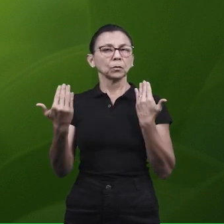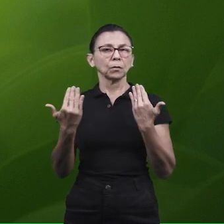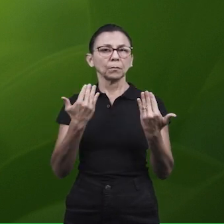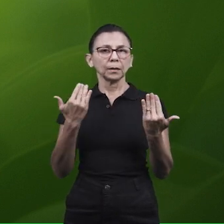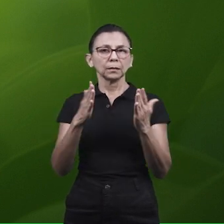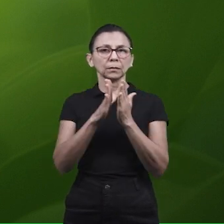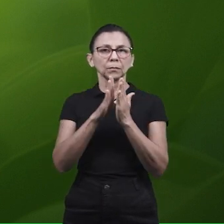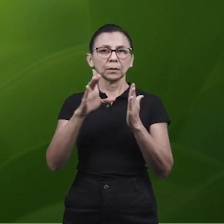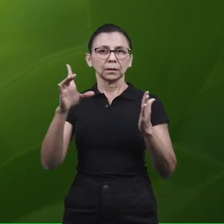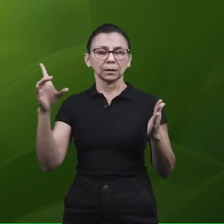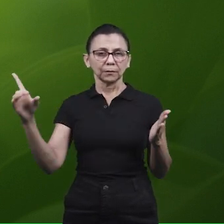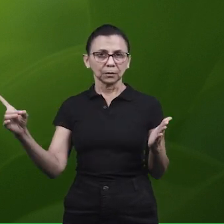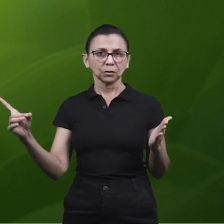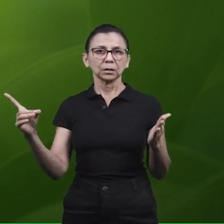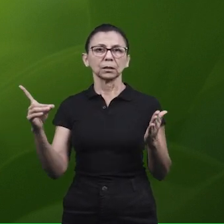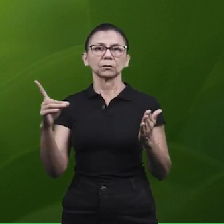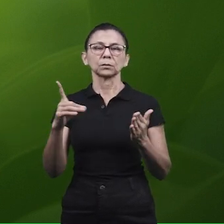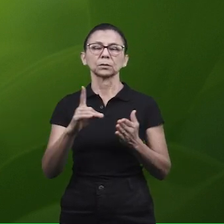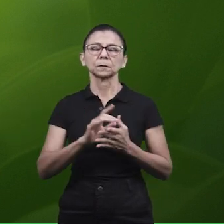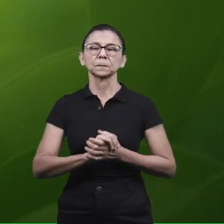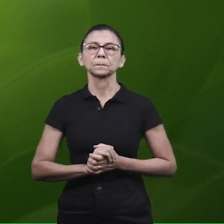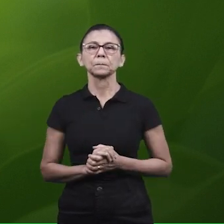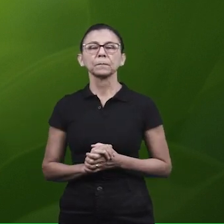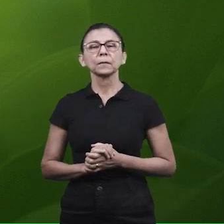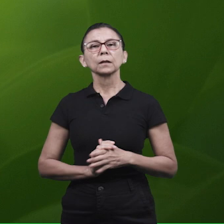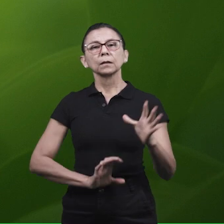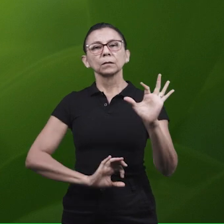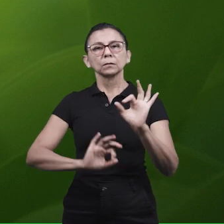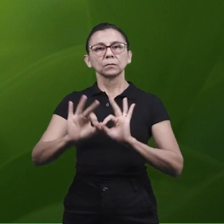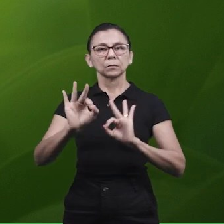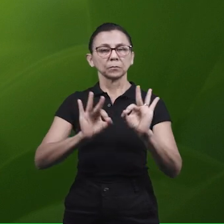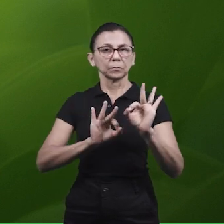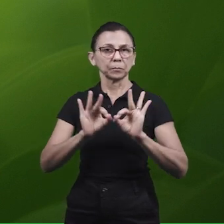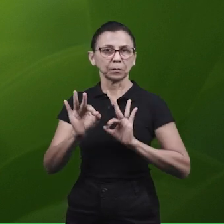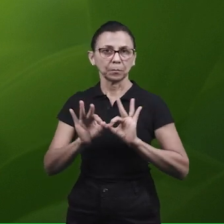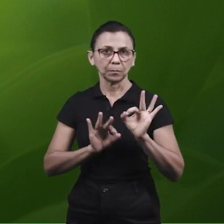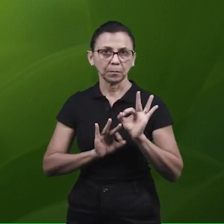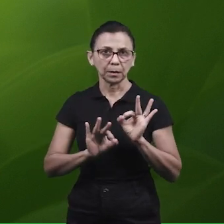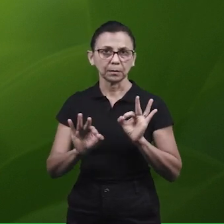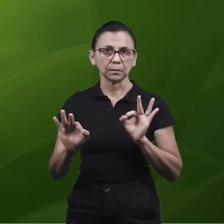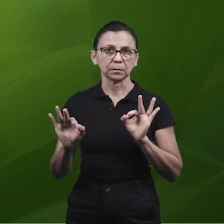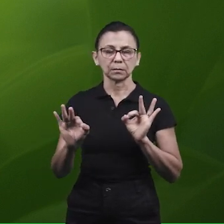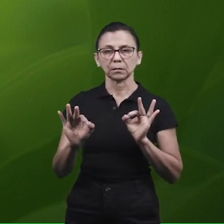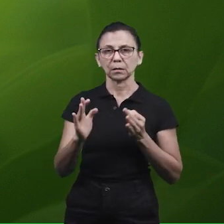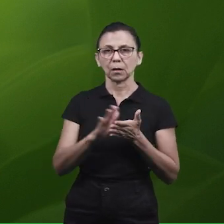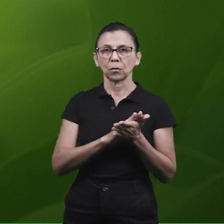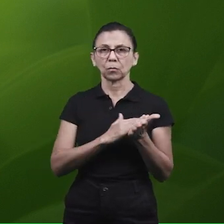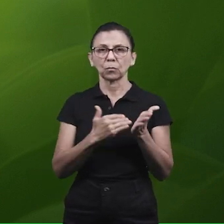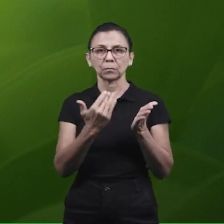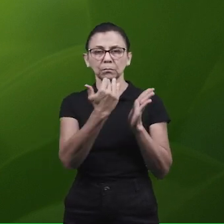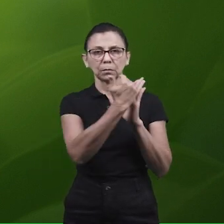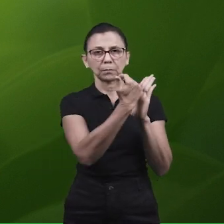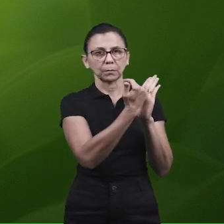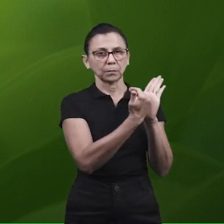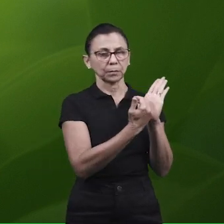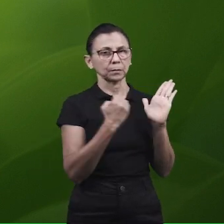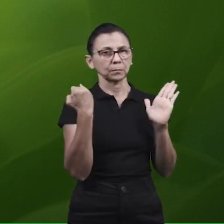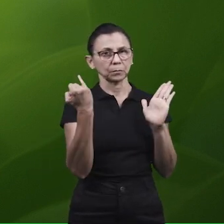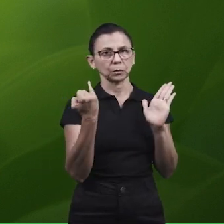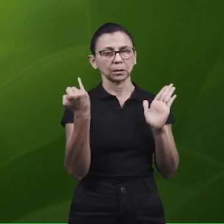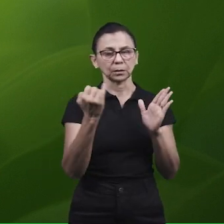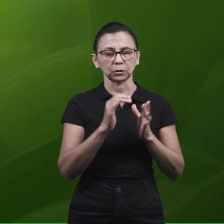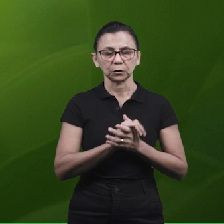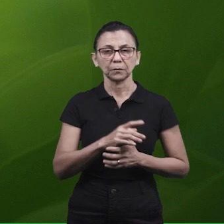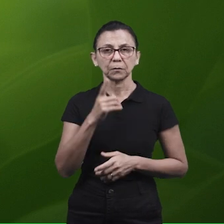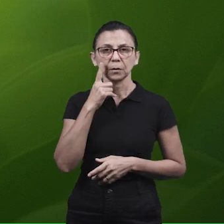pour faire le commentaire sur les éléments qui composent la parole de Dieu. C'est très important cela pour nous. Dans